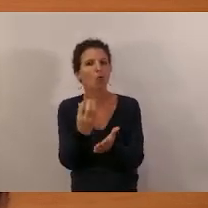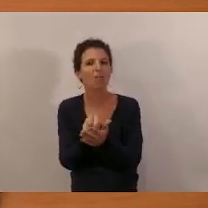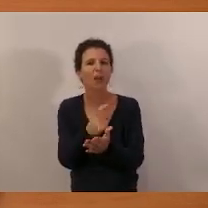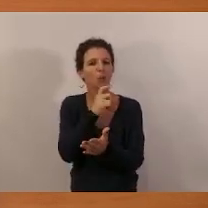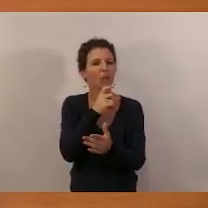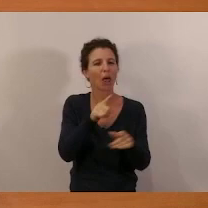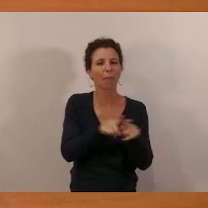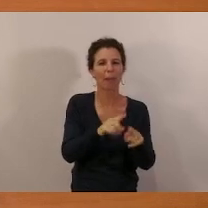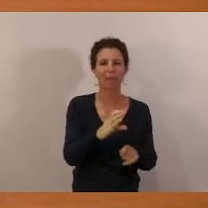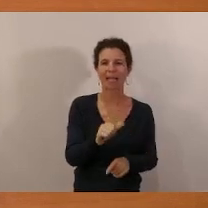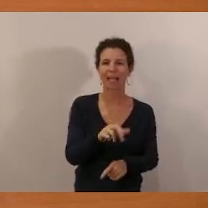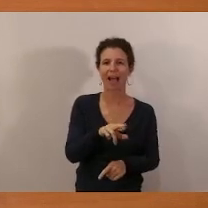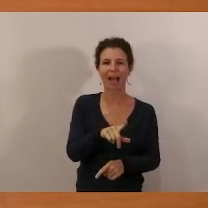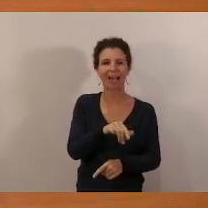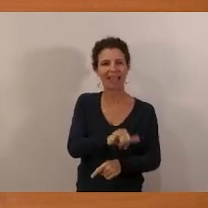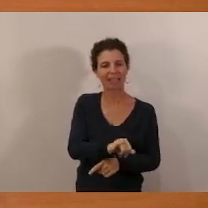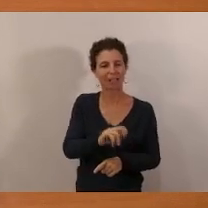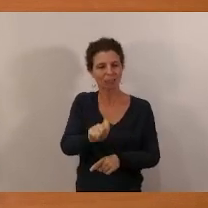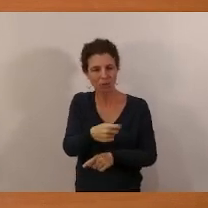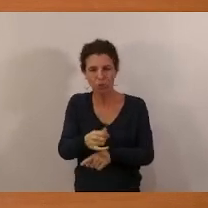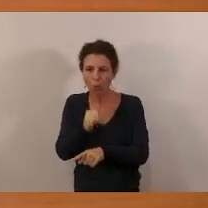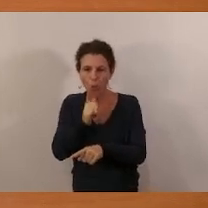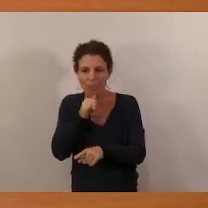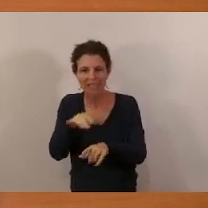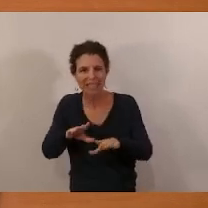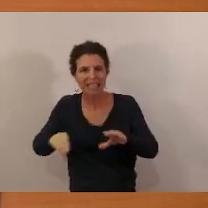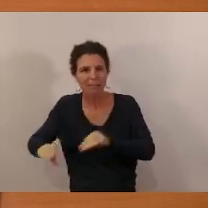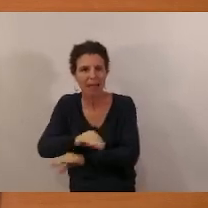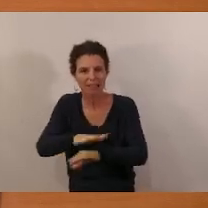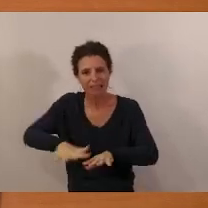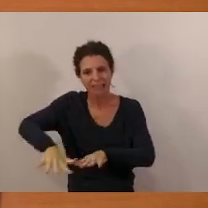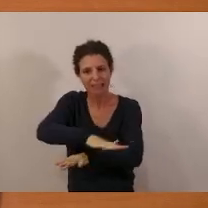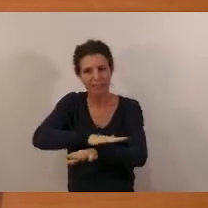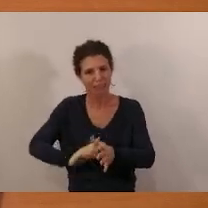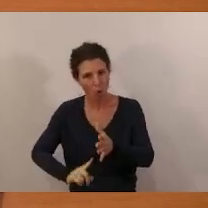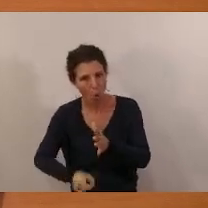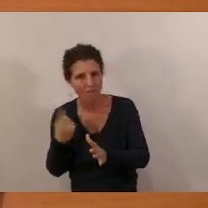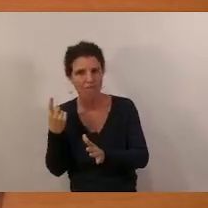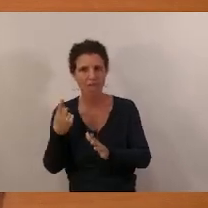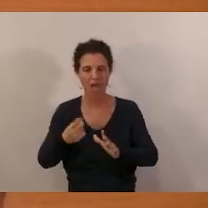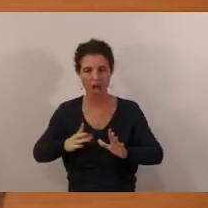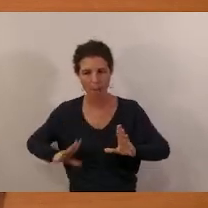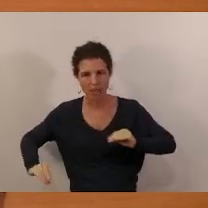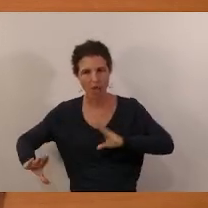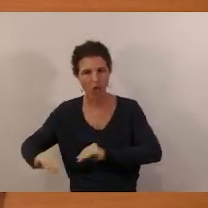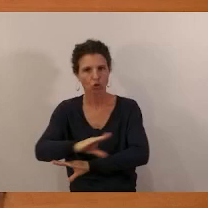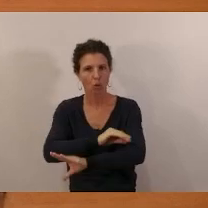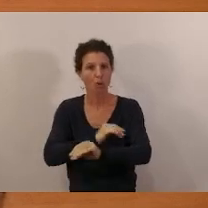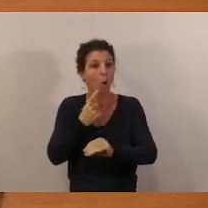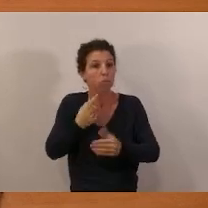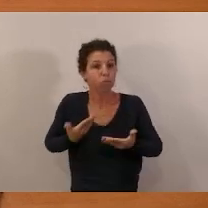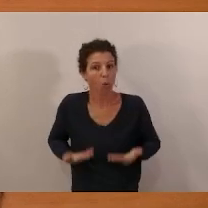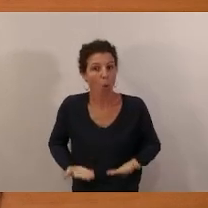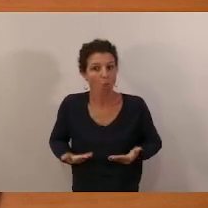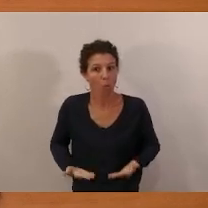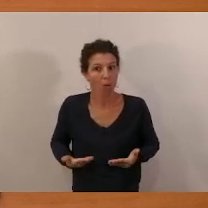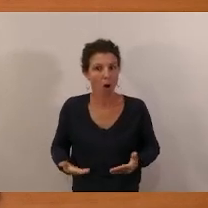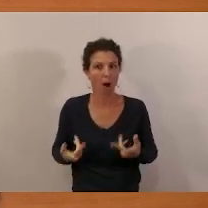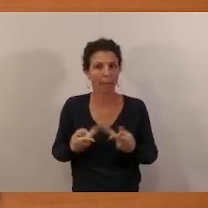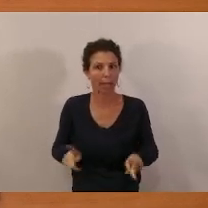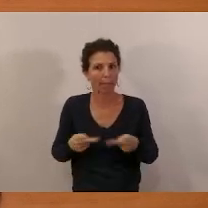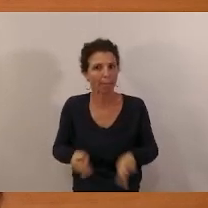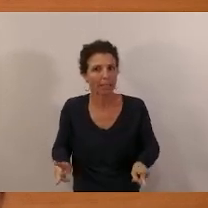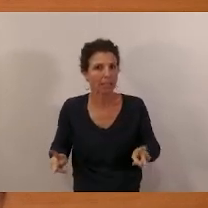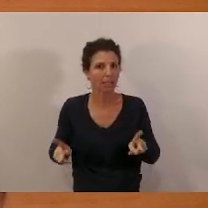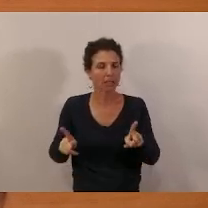Donc effectivement, on va réaménager ce petit espace. Donc pour l'instant, il n'y a pas du tout de permis de construire, je rassure un peu tout le monde sur ce